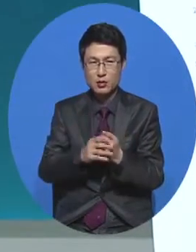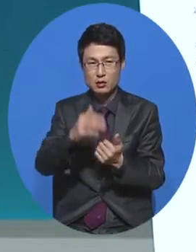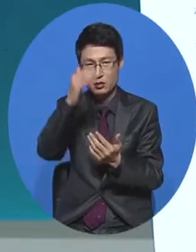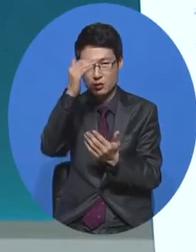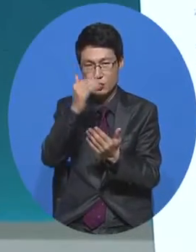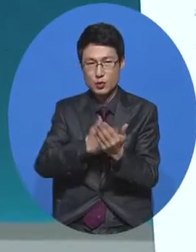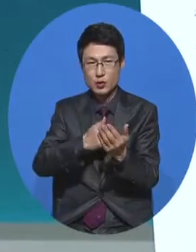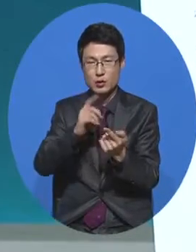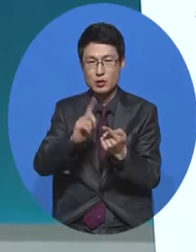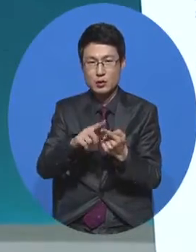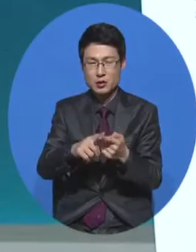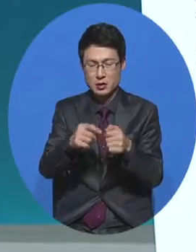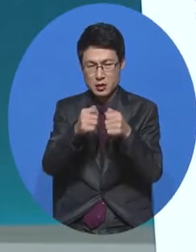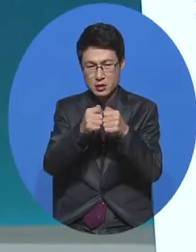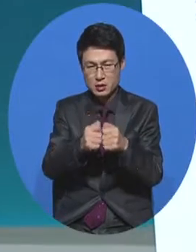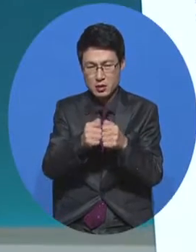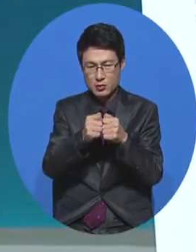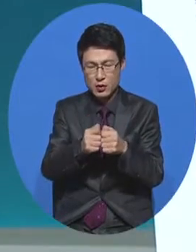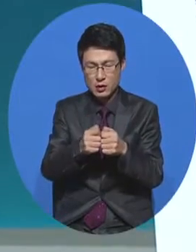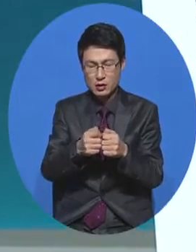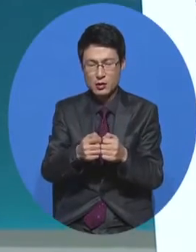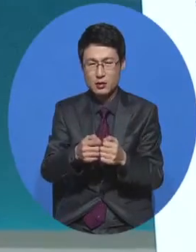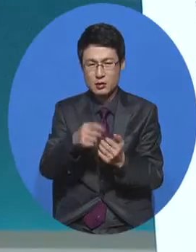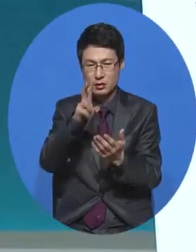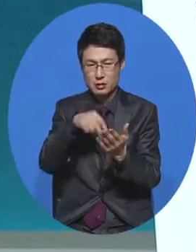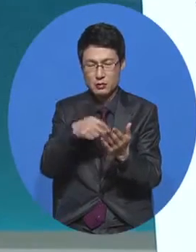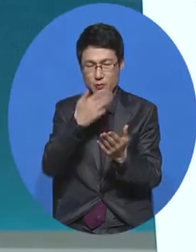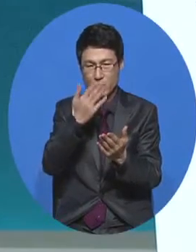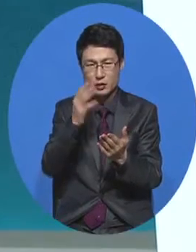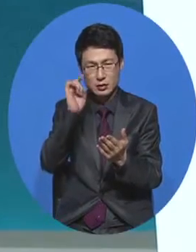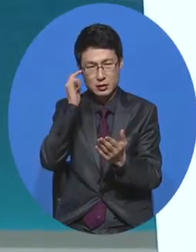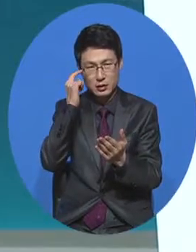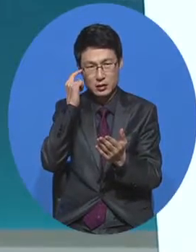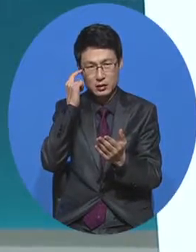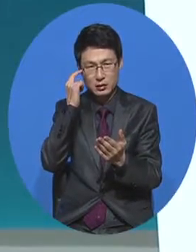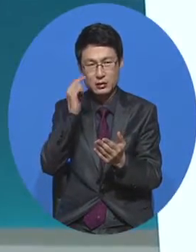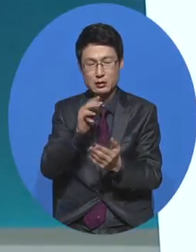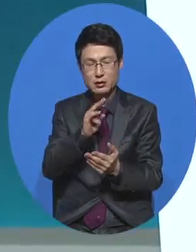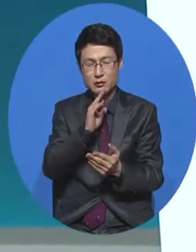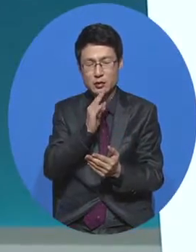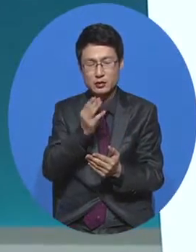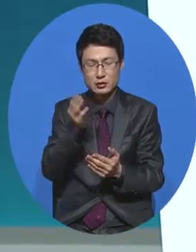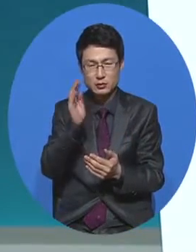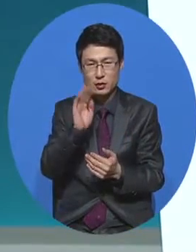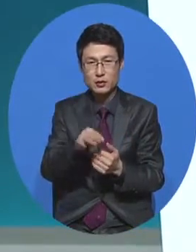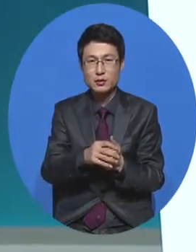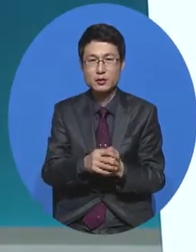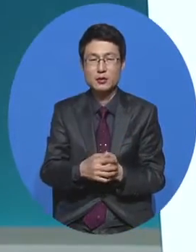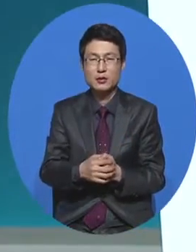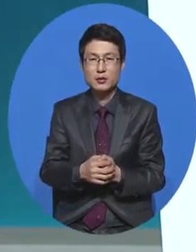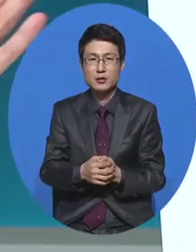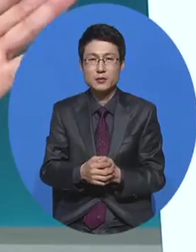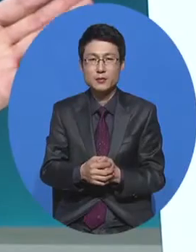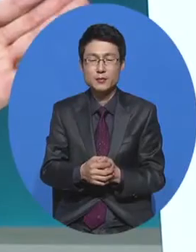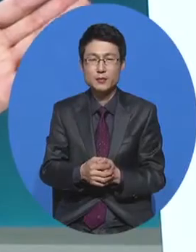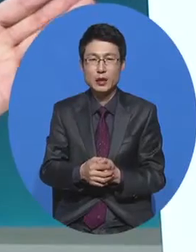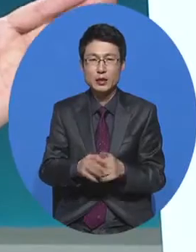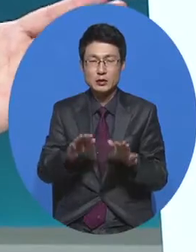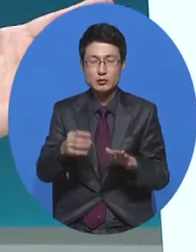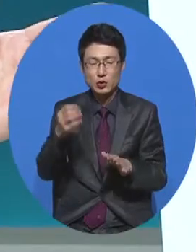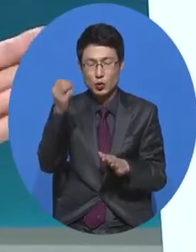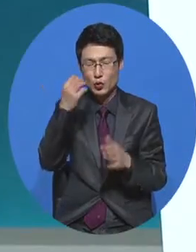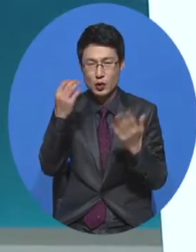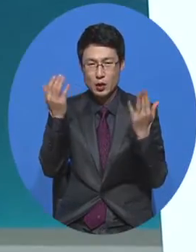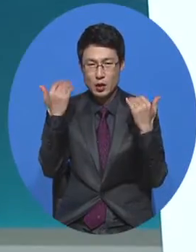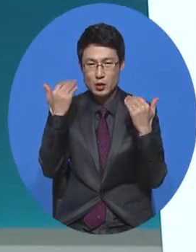더 세밀하게 다룰 수 있는 이러한 여지가 있다 라고 판단 하는데요 여기 지금 현재 고등학교